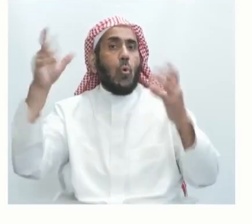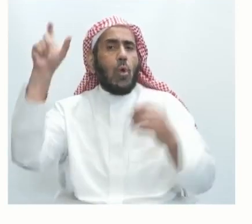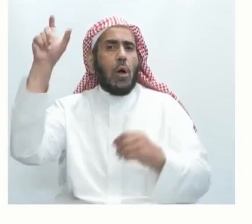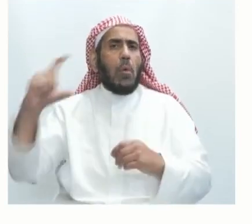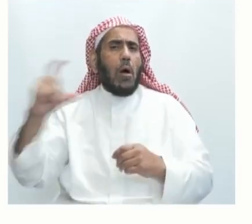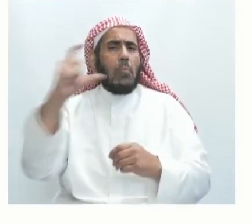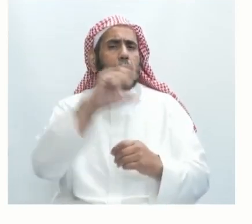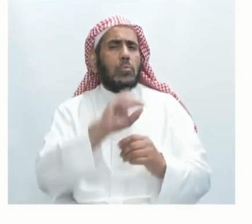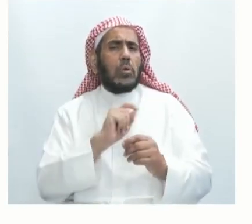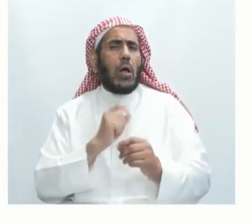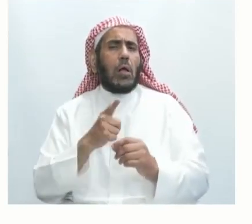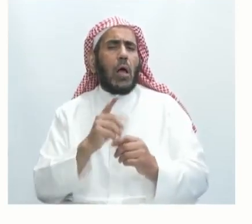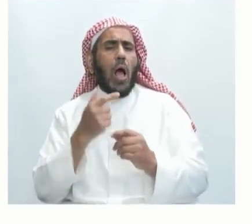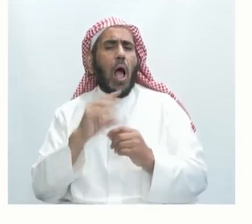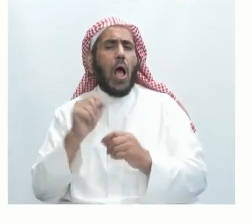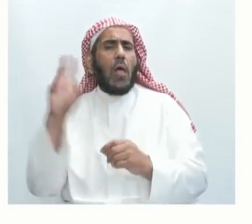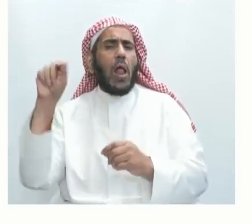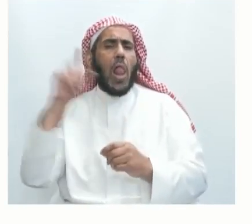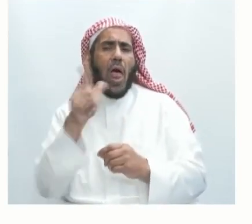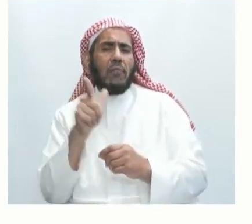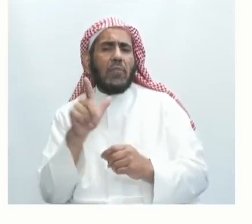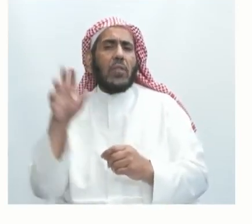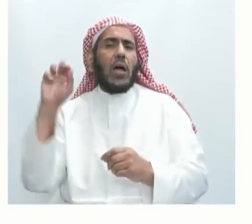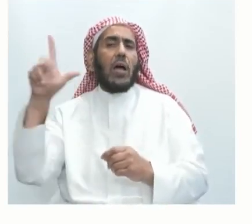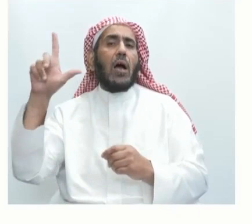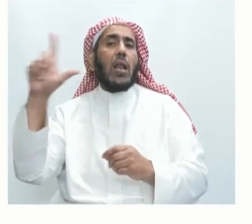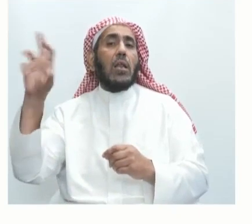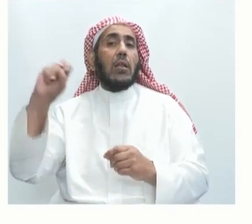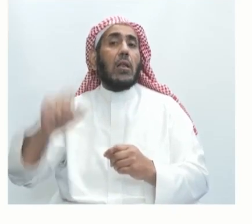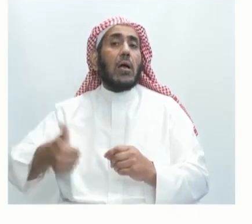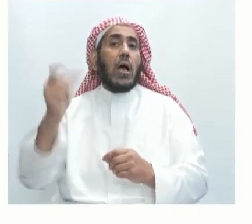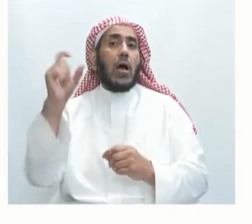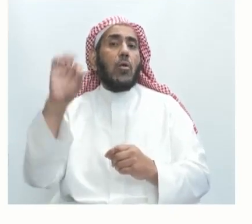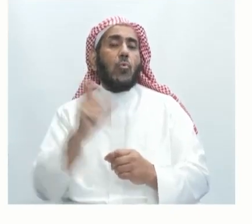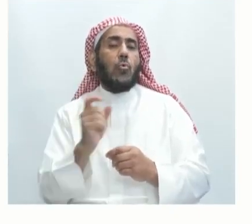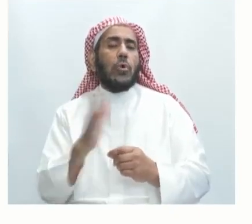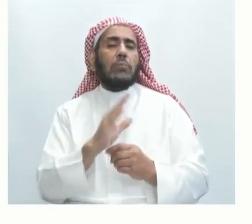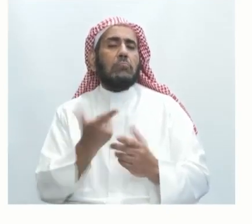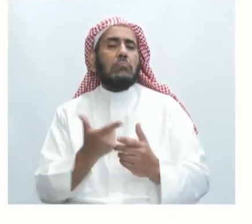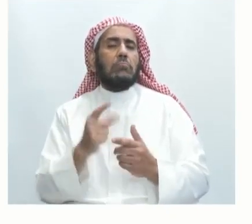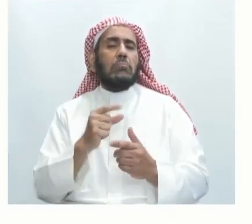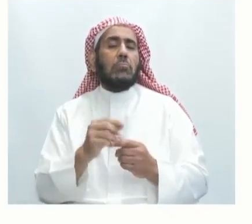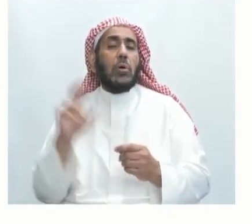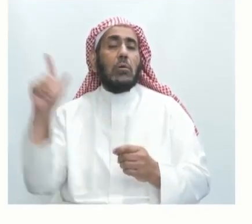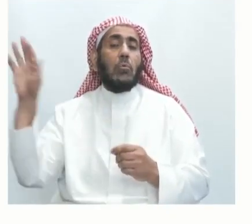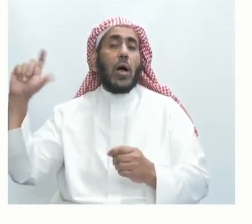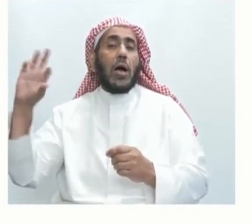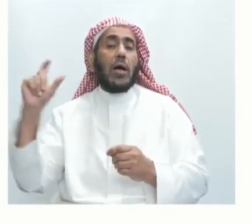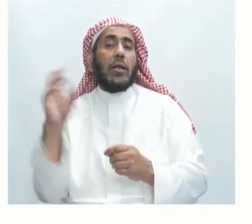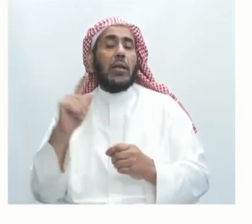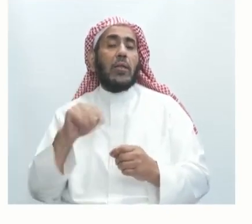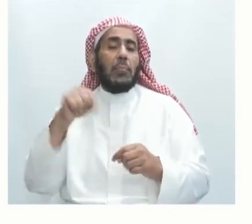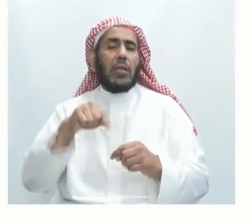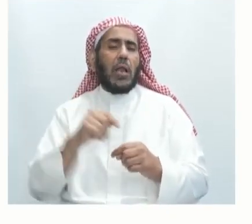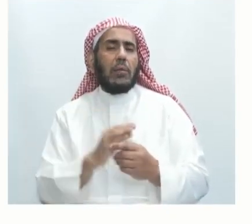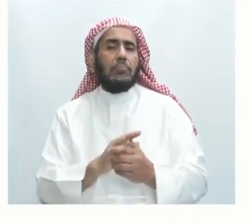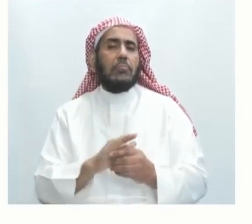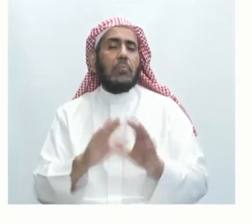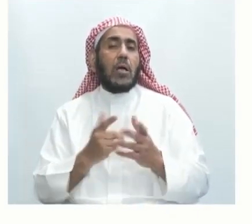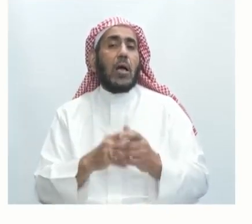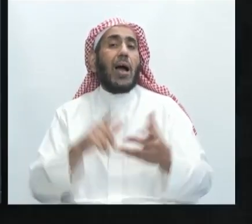اطلقوا هذا اللفظ وهذا استعمال مصطلح القانون ومصطلح النظام ناخذ الان الوجه